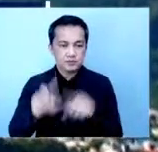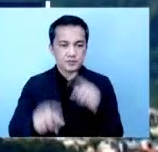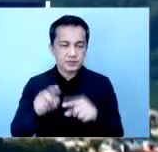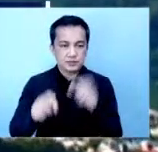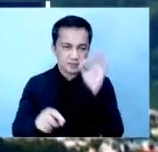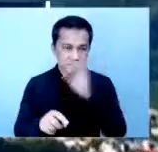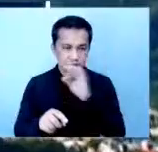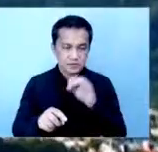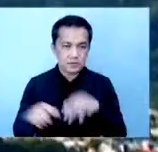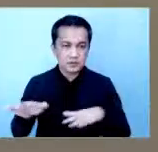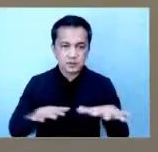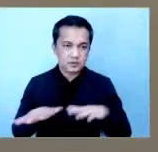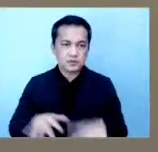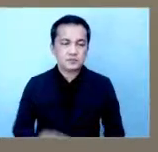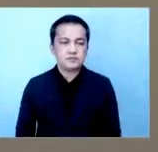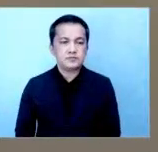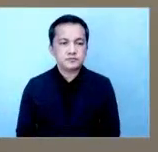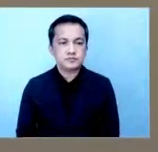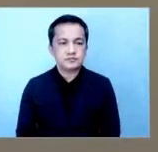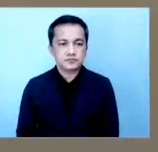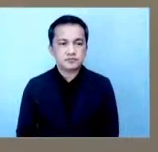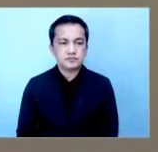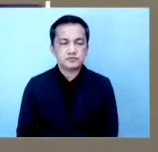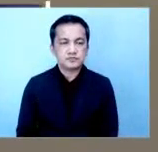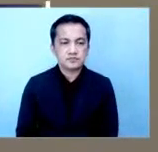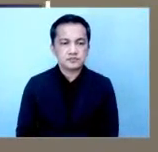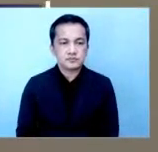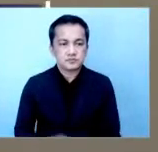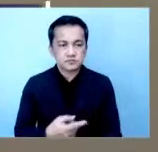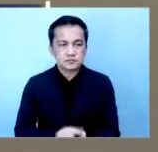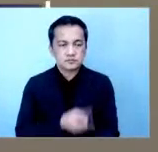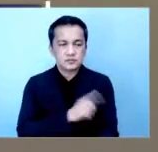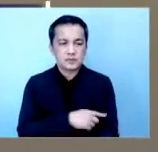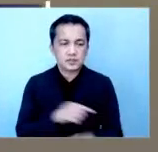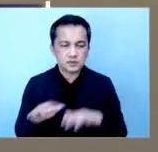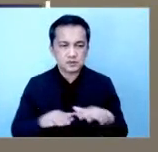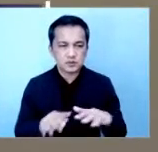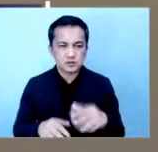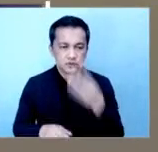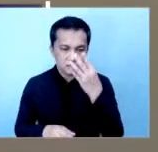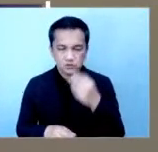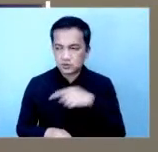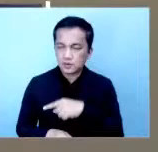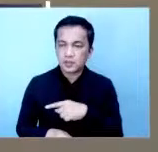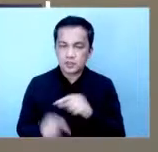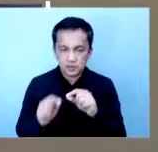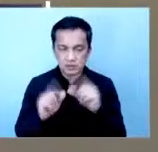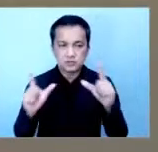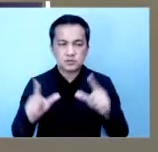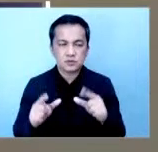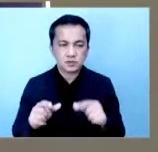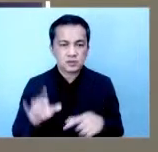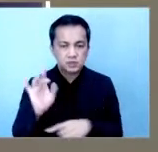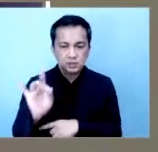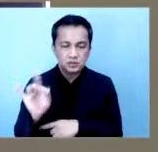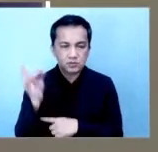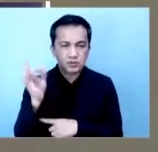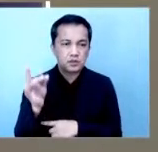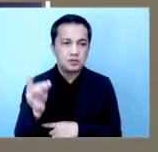ng yumanigang lindol. Malakas yung lindol kasi nga nagising kami, tulog kaming lahat, and nagising kami nung around 8 a.m. kasi